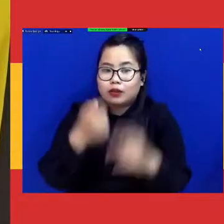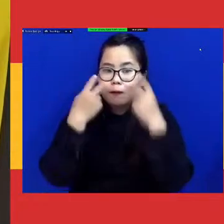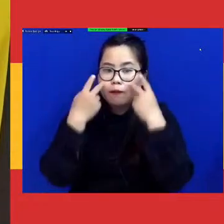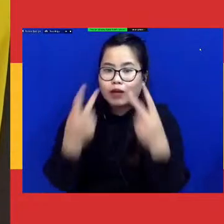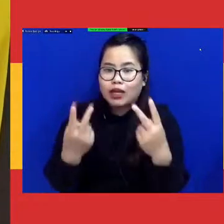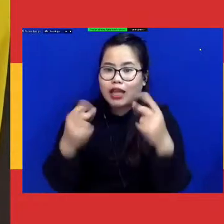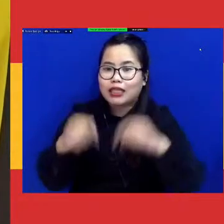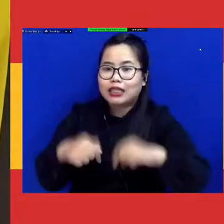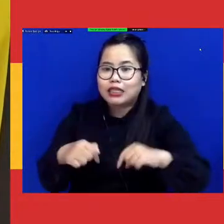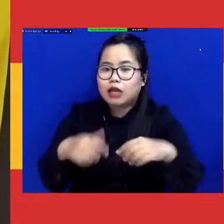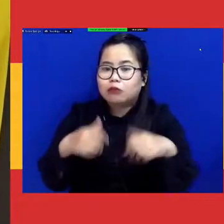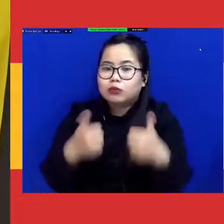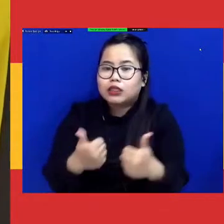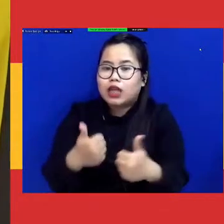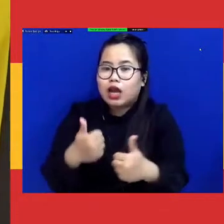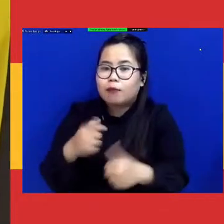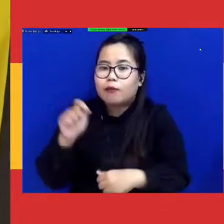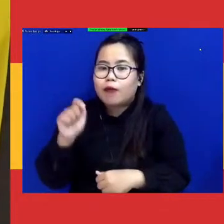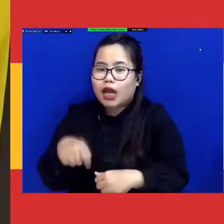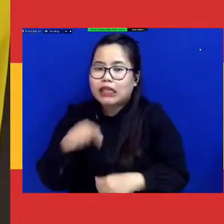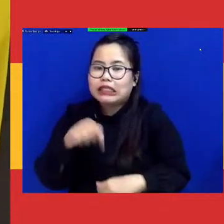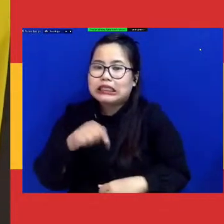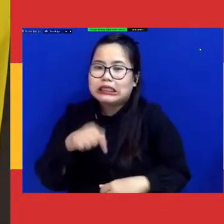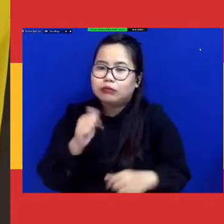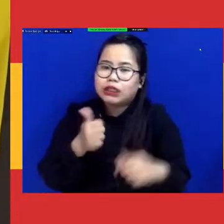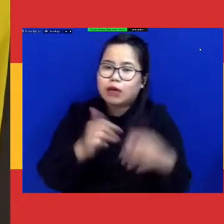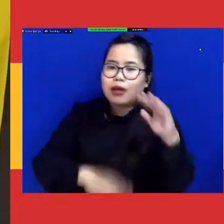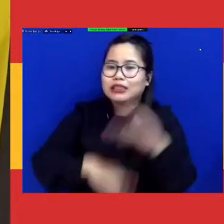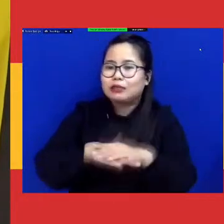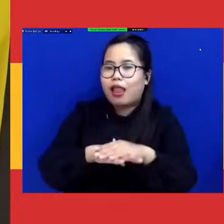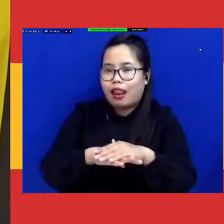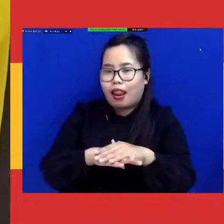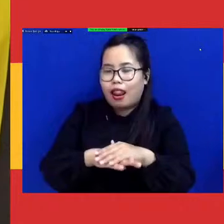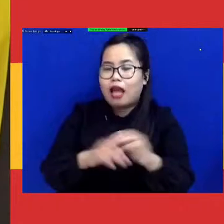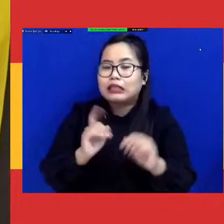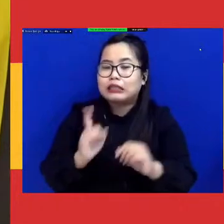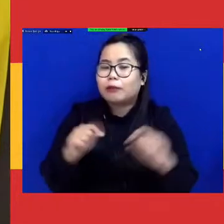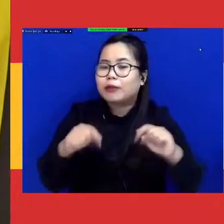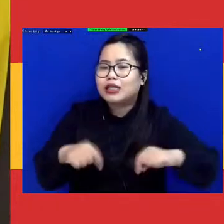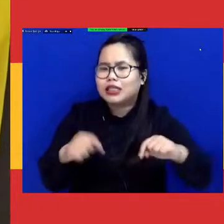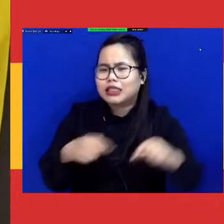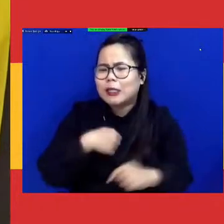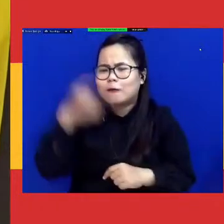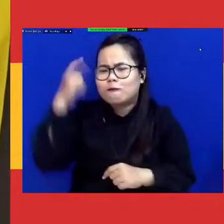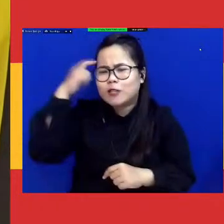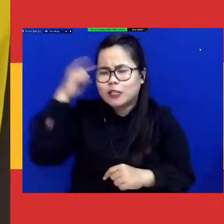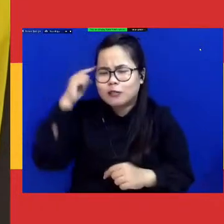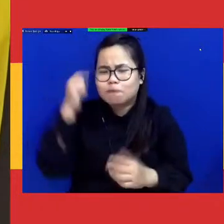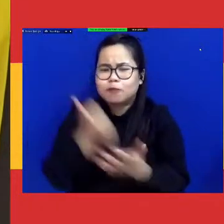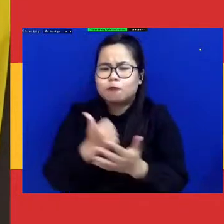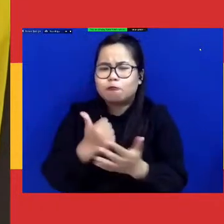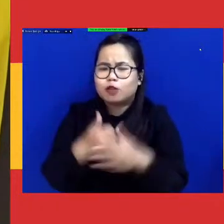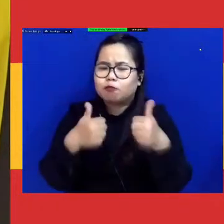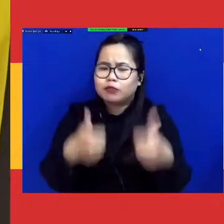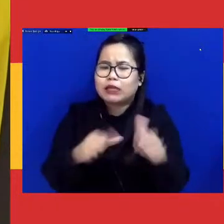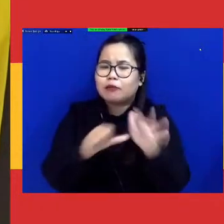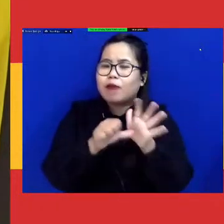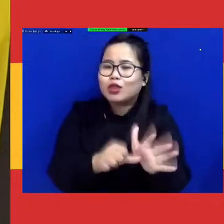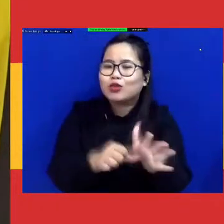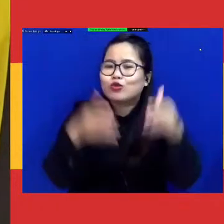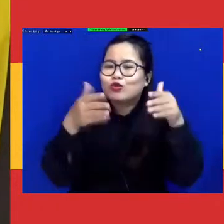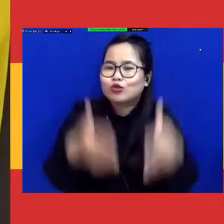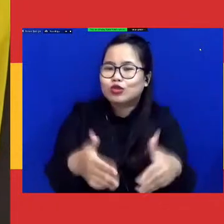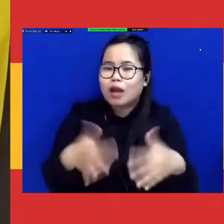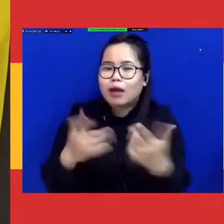gitu. Bisa menggunakan ini dengan lebih maksimal. Karena ini saya pikir akan bisa sangat membantu memang sama teman-teman